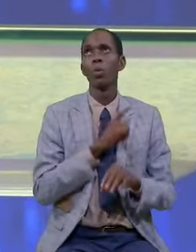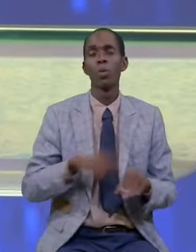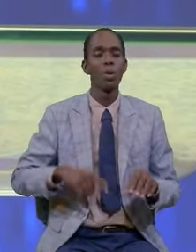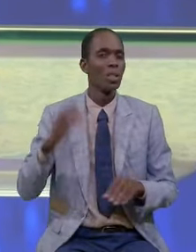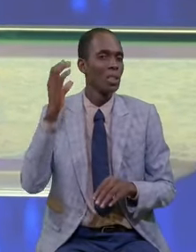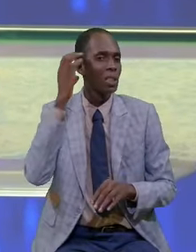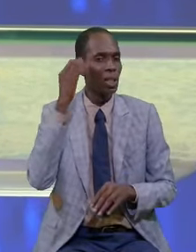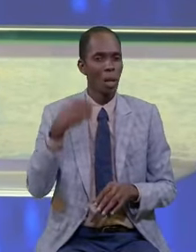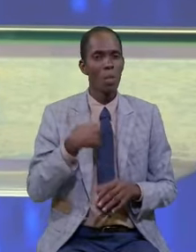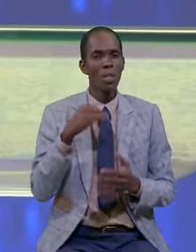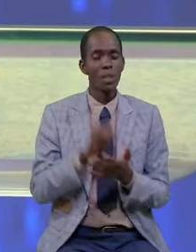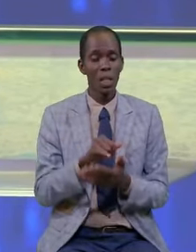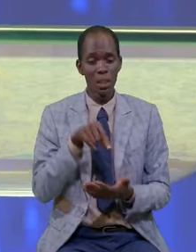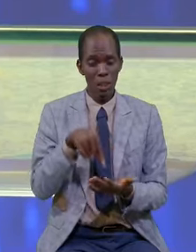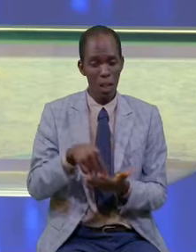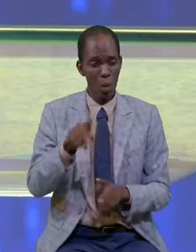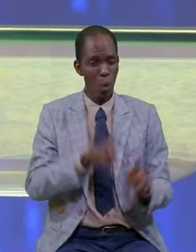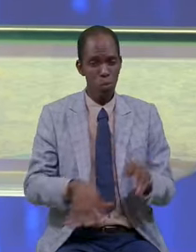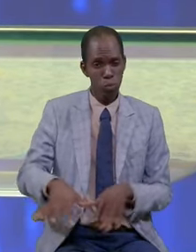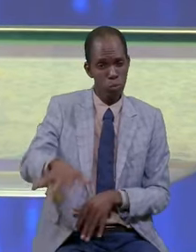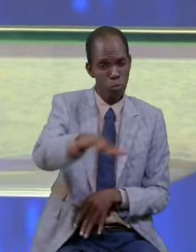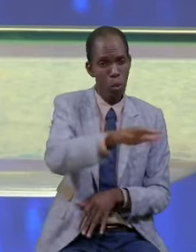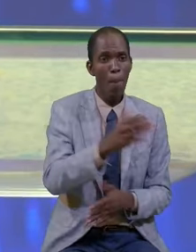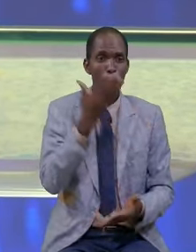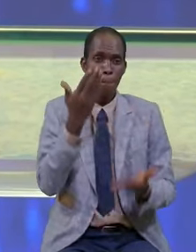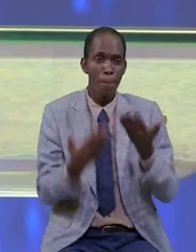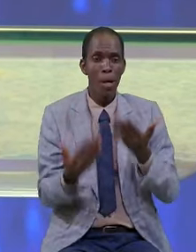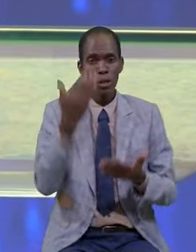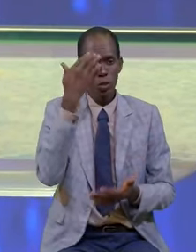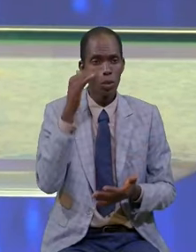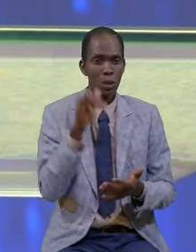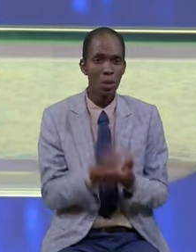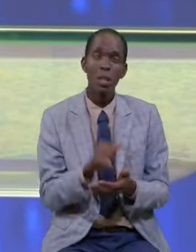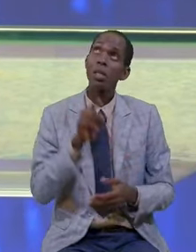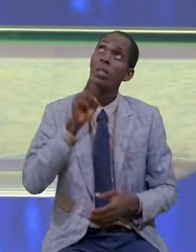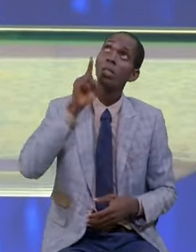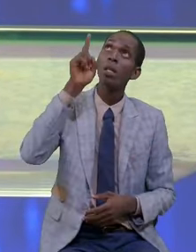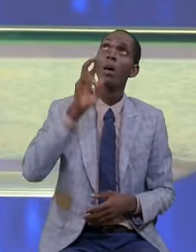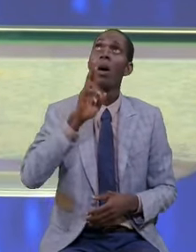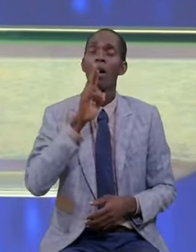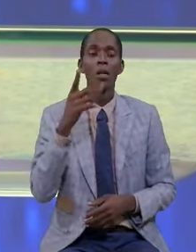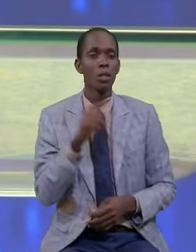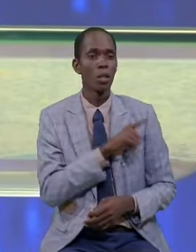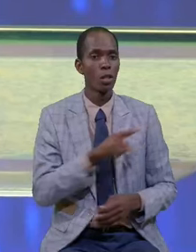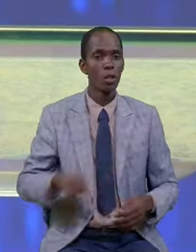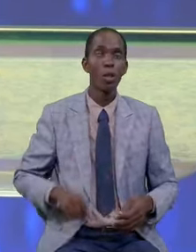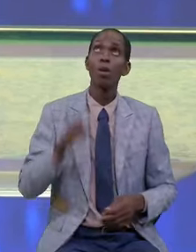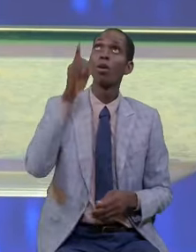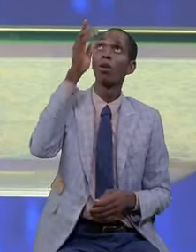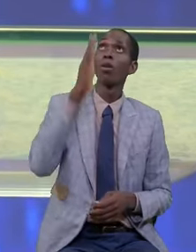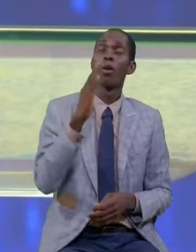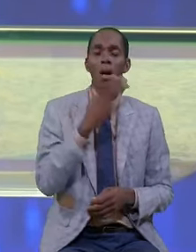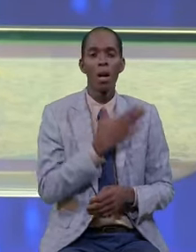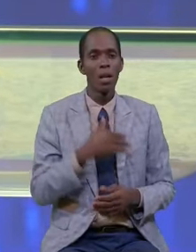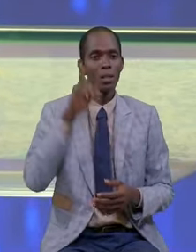réponds-moi afin que ce peuple reconnaisse que c'est toi, Éternel, qui es Dieu, et que